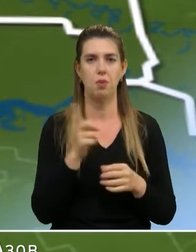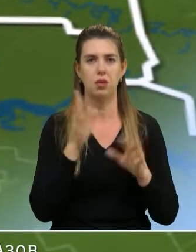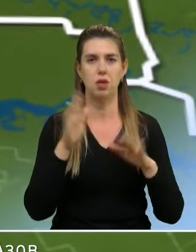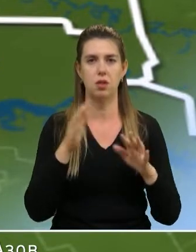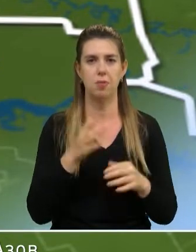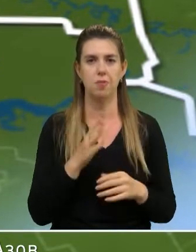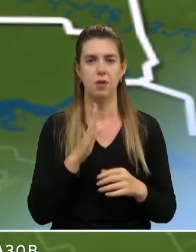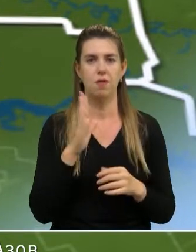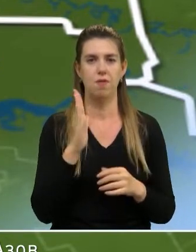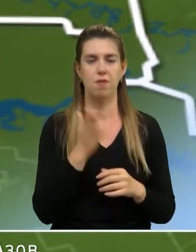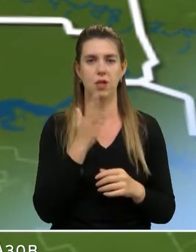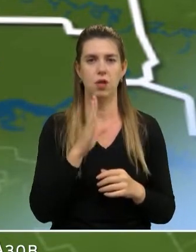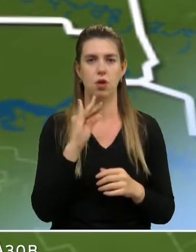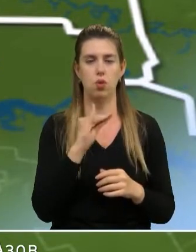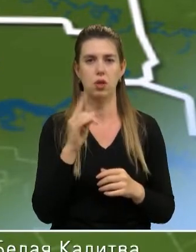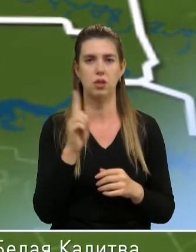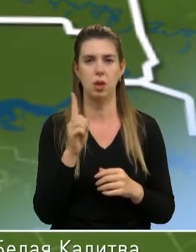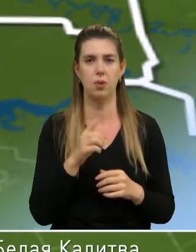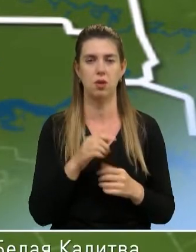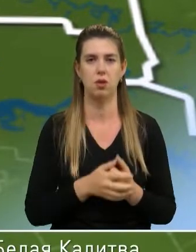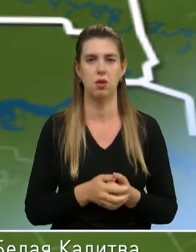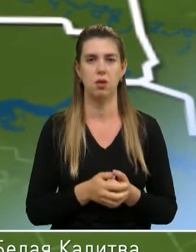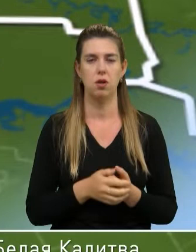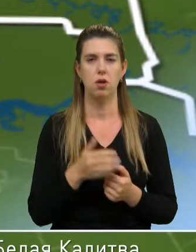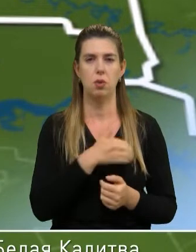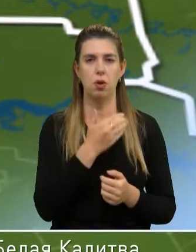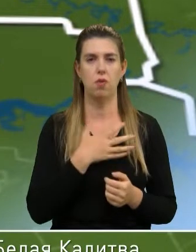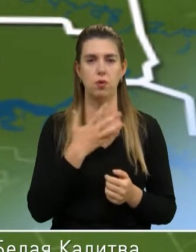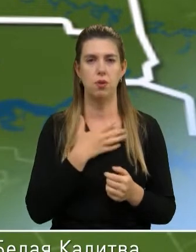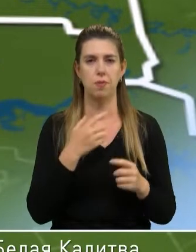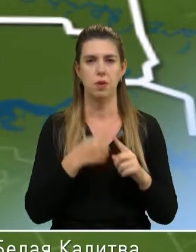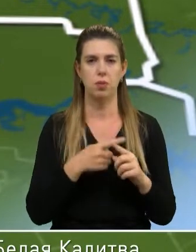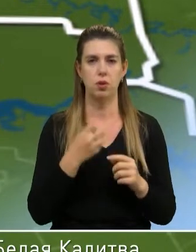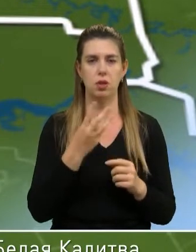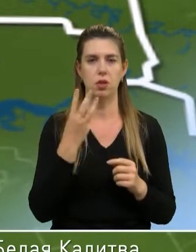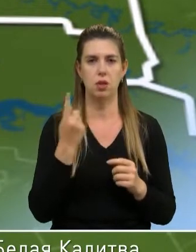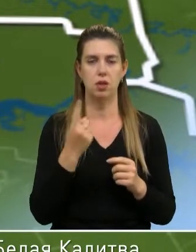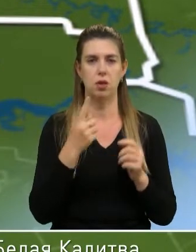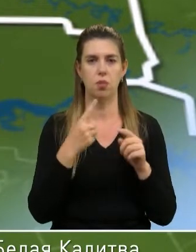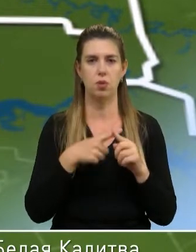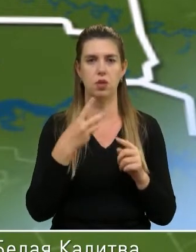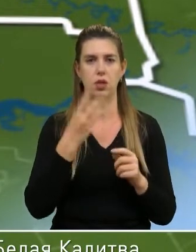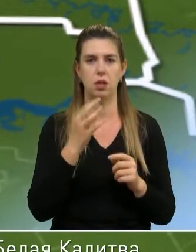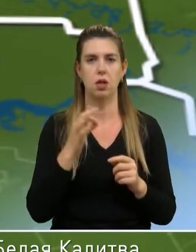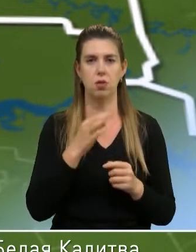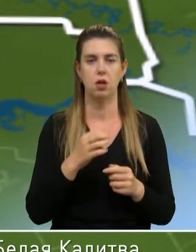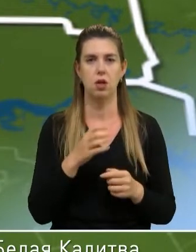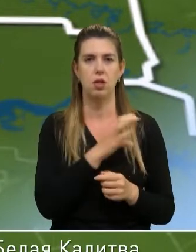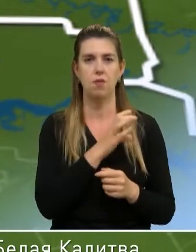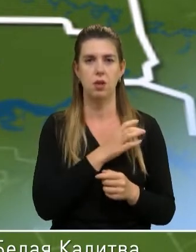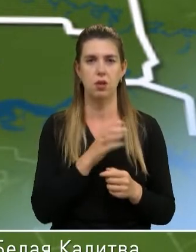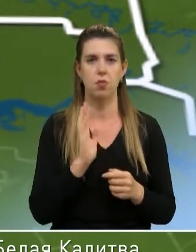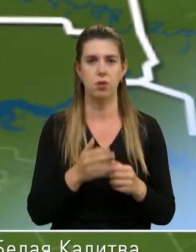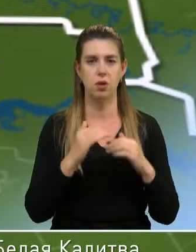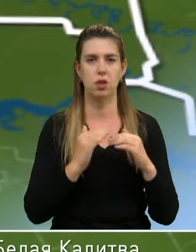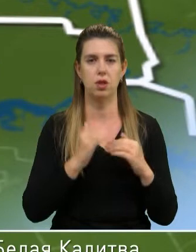осадков. Ветер юго-западный от 3 до 8 метров в секунду. Температура воздуха плюс 31, плюс 33 градуса. Атмосферное давление